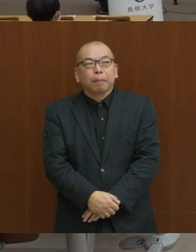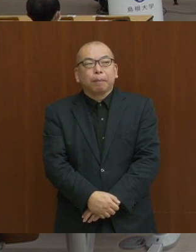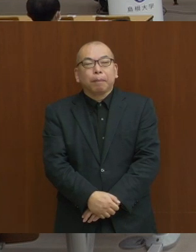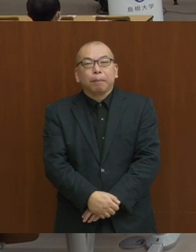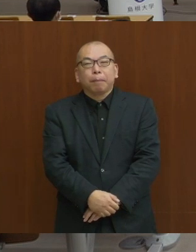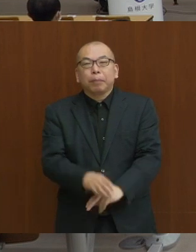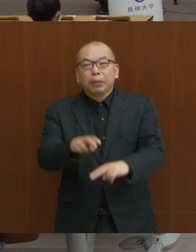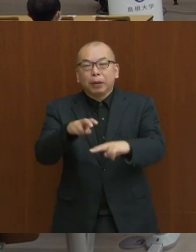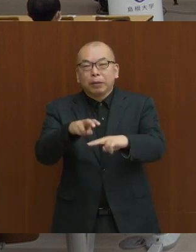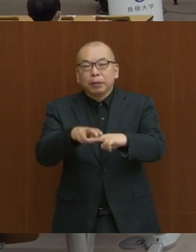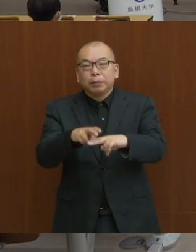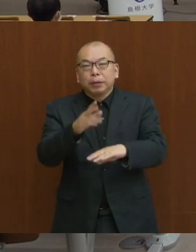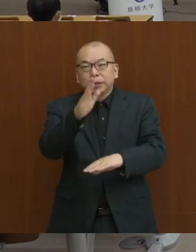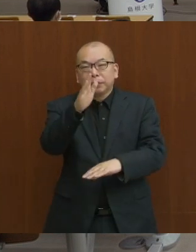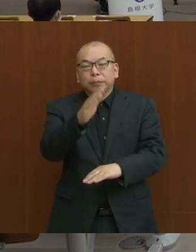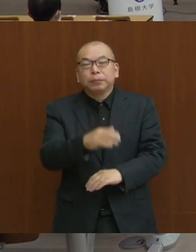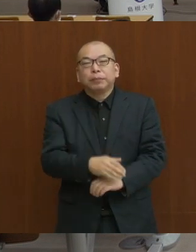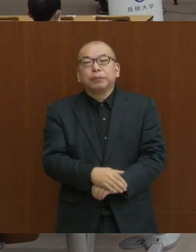着席。